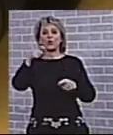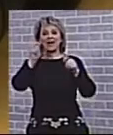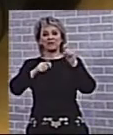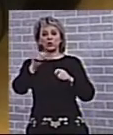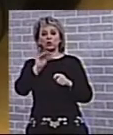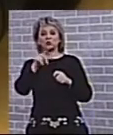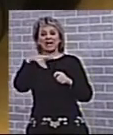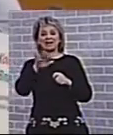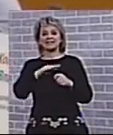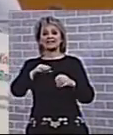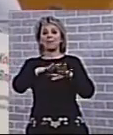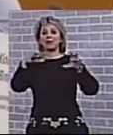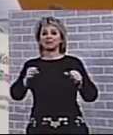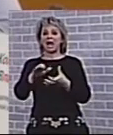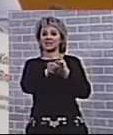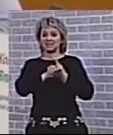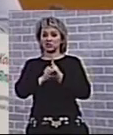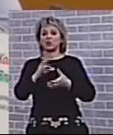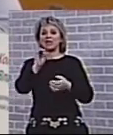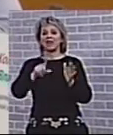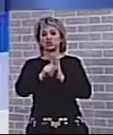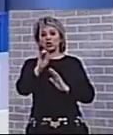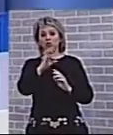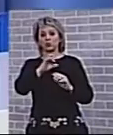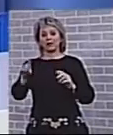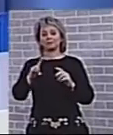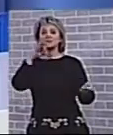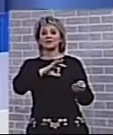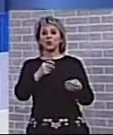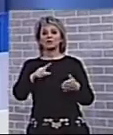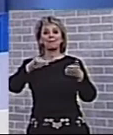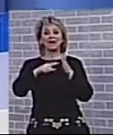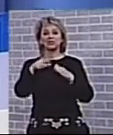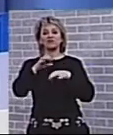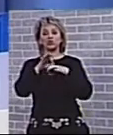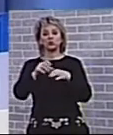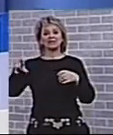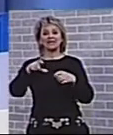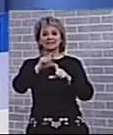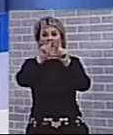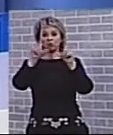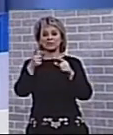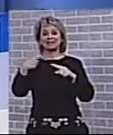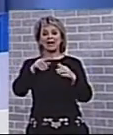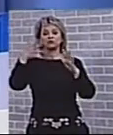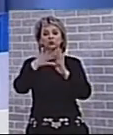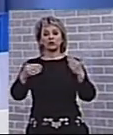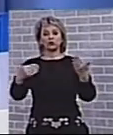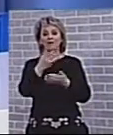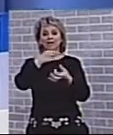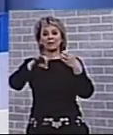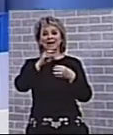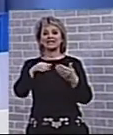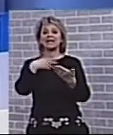конференции Южно-Российской парламентской ассоциации в начале июня. Использовать потенциал ведущих донских вузов для внедрения новых проектов